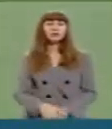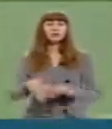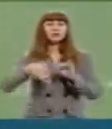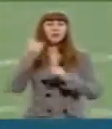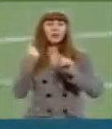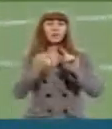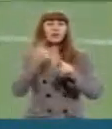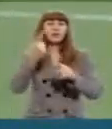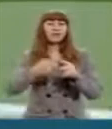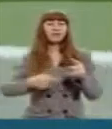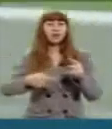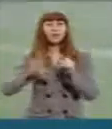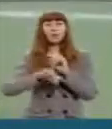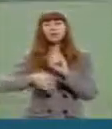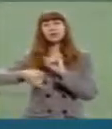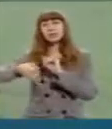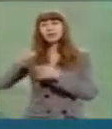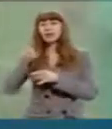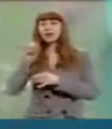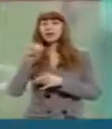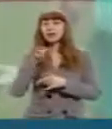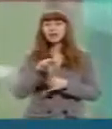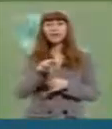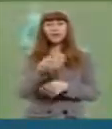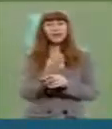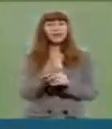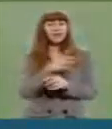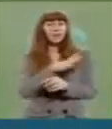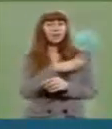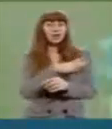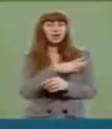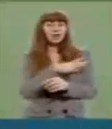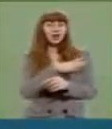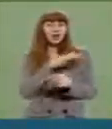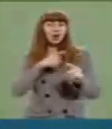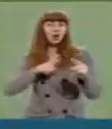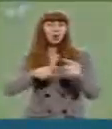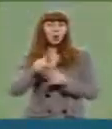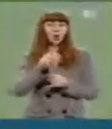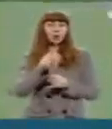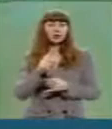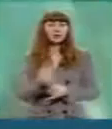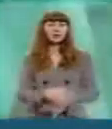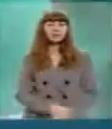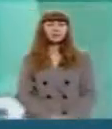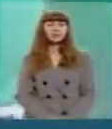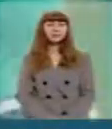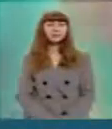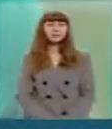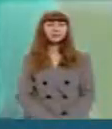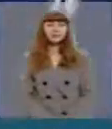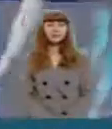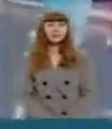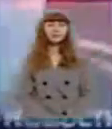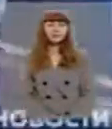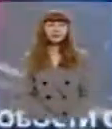Казимиро гол соққан. Бұл матчтағы жалғыз гол болды. Осы жеңістен соң Реал 71 ұпай жинап Барселонадан 2 ұпайға турнирлік кестеде